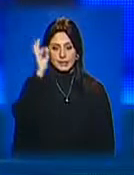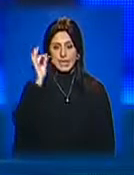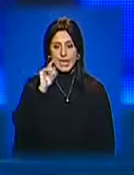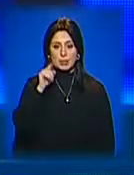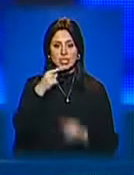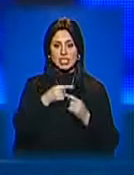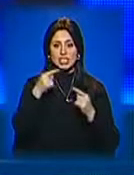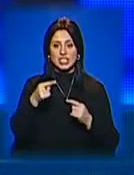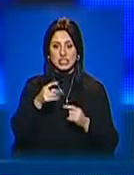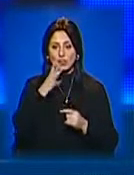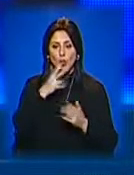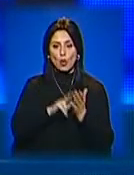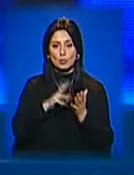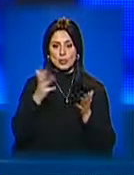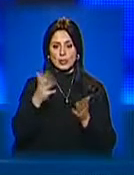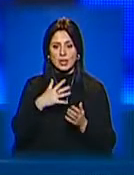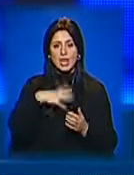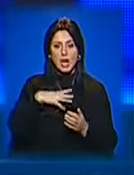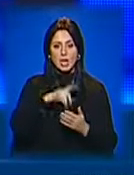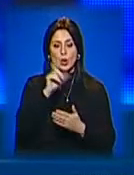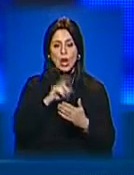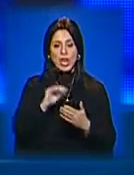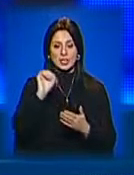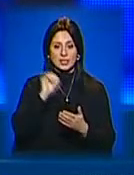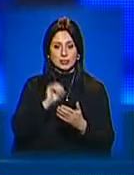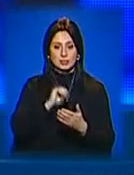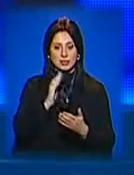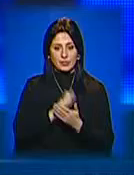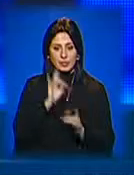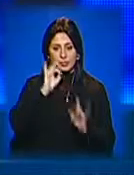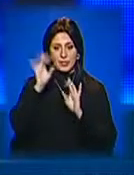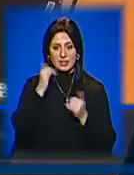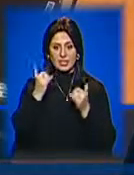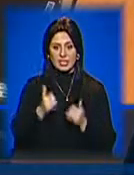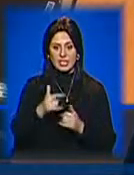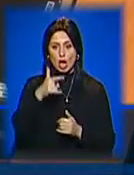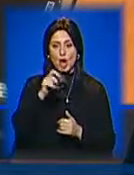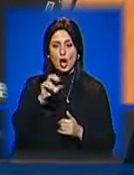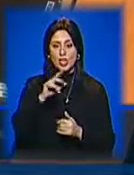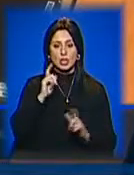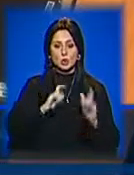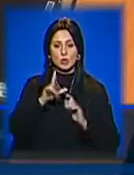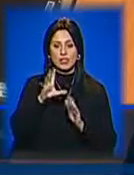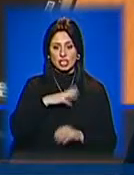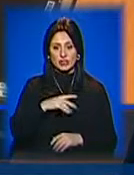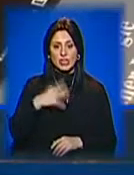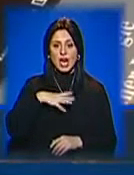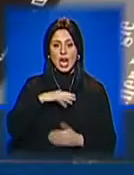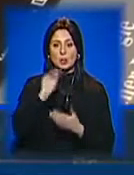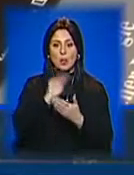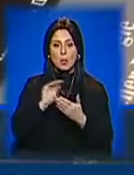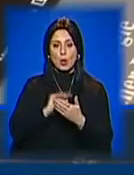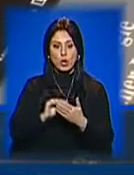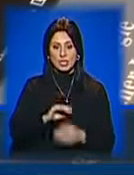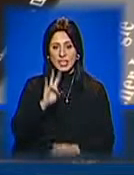გერმანიაში სხვადასხვა ეპოქის 90-ზე მეტი ქართველი პოეტის ლექსების კრებული გამოიცა, რომლის პრეზენტაციაც დღეს გოეთეს უნივერსიტეტში შედგა. ქართული პოეზიის